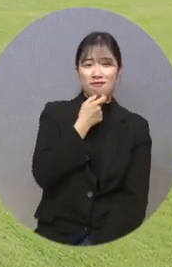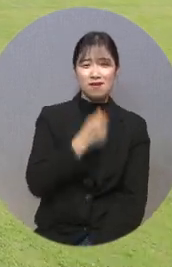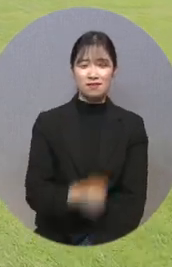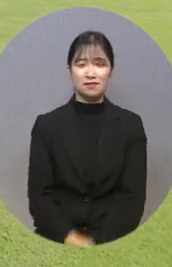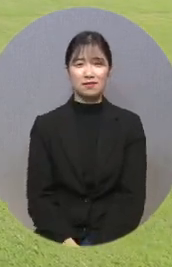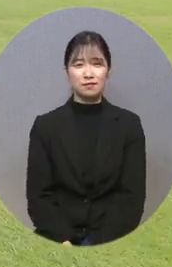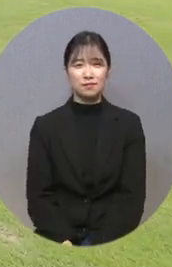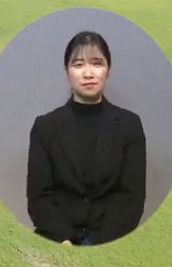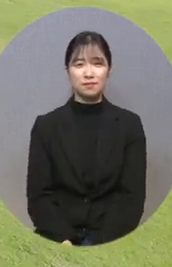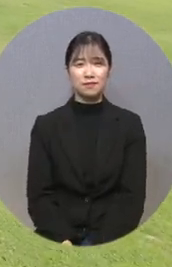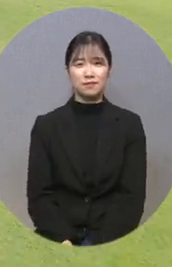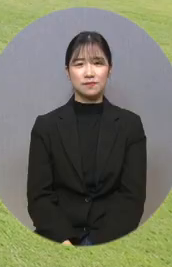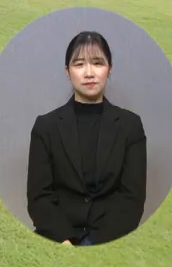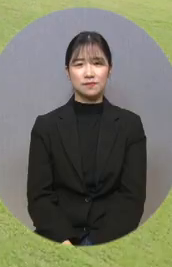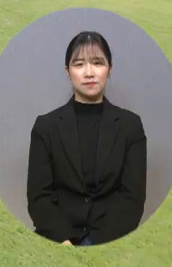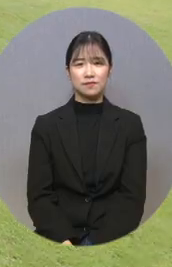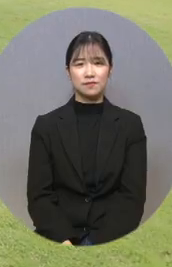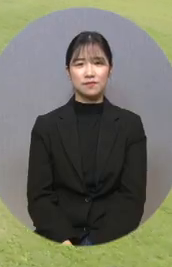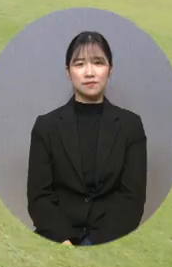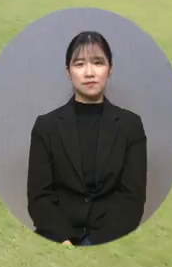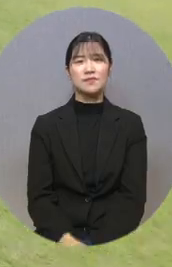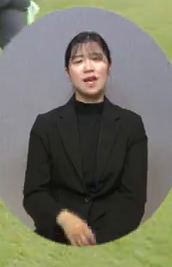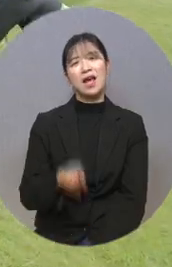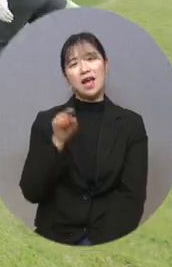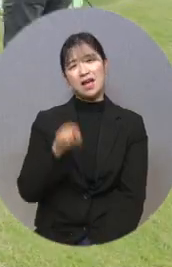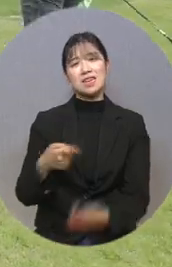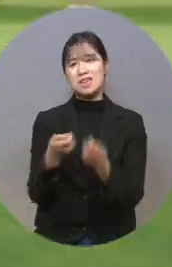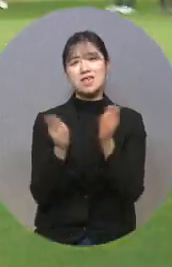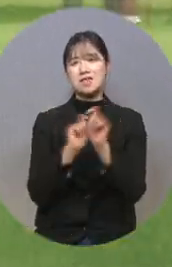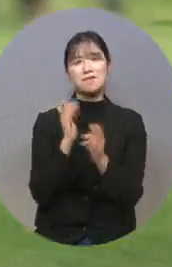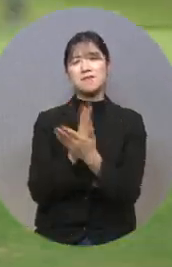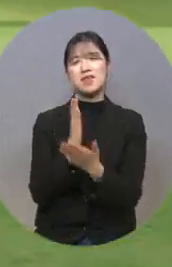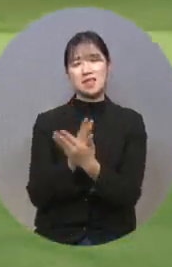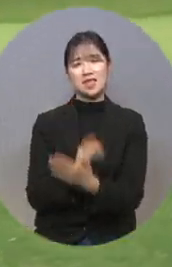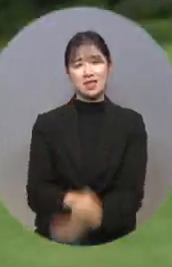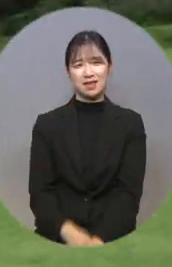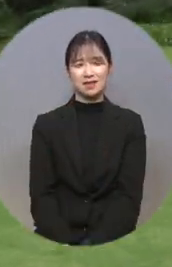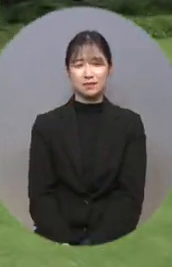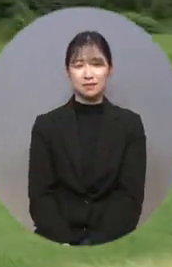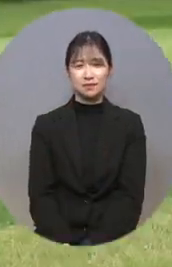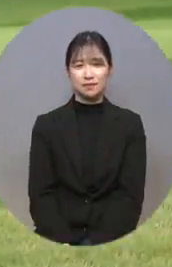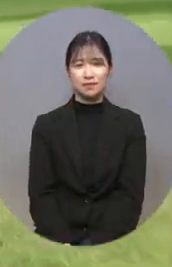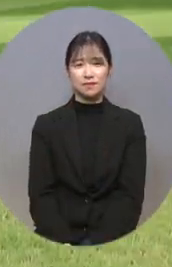나도. 이럴 거면 개인전 하자, 양. 아, 진짜.